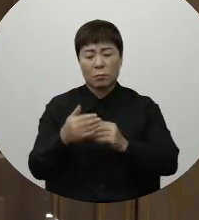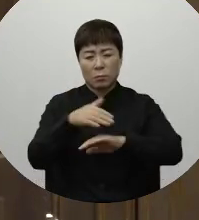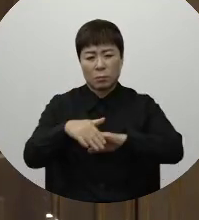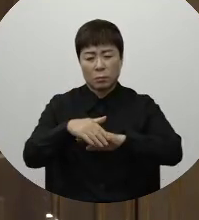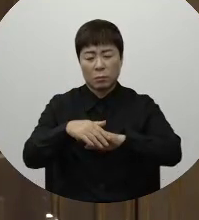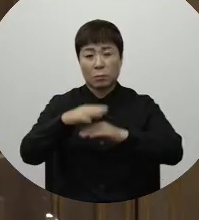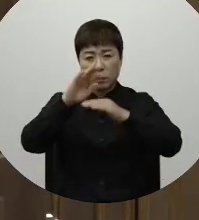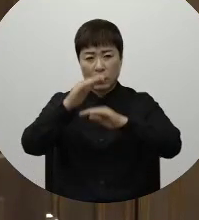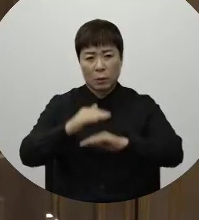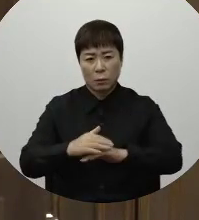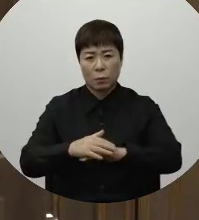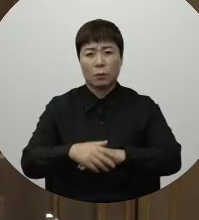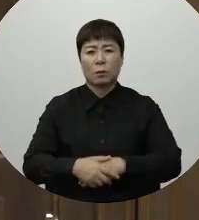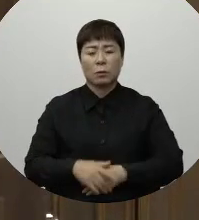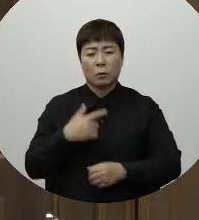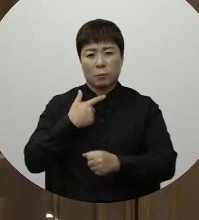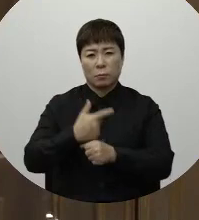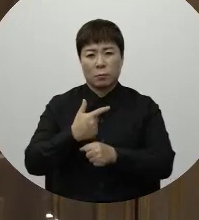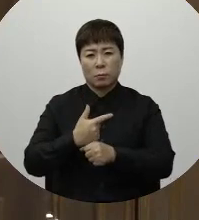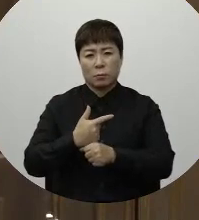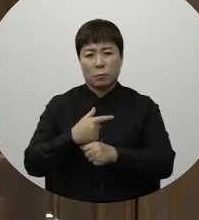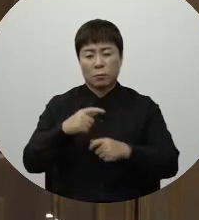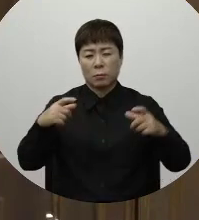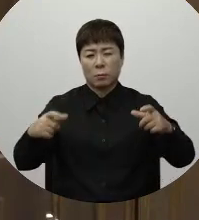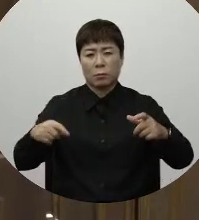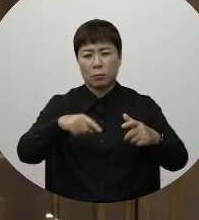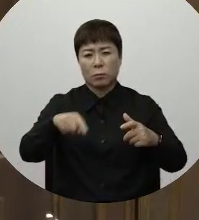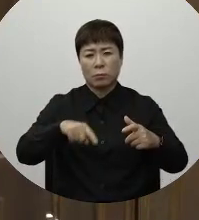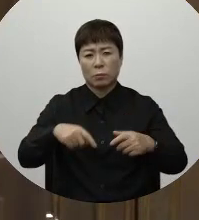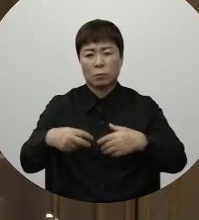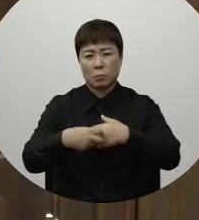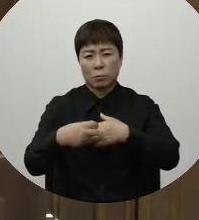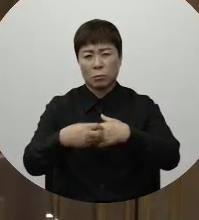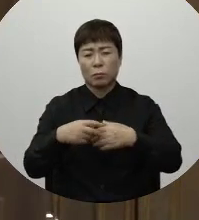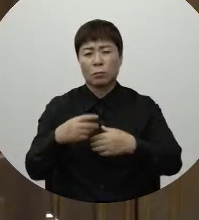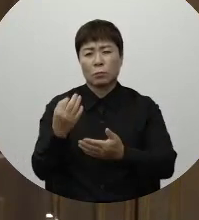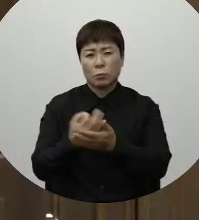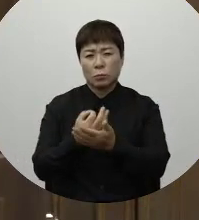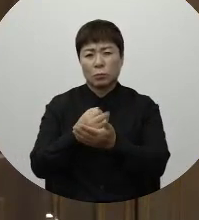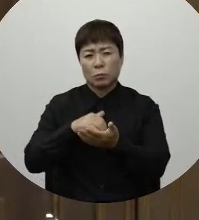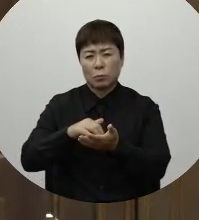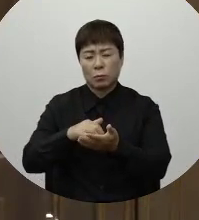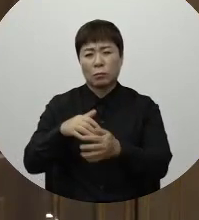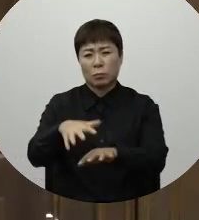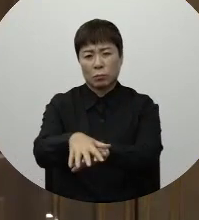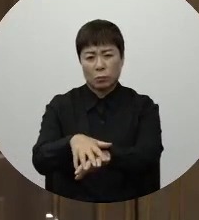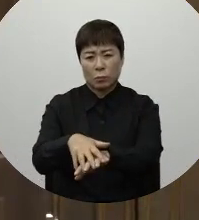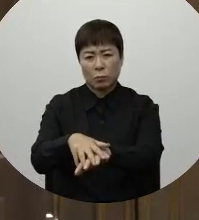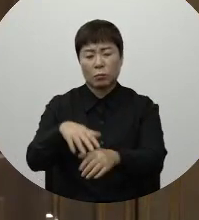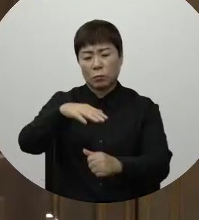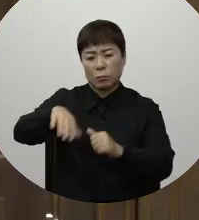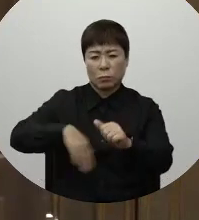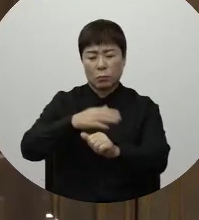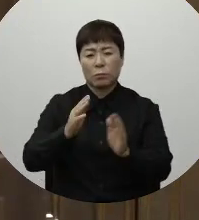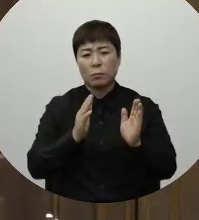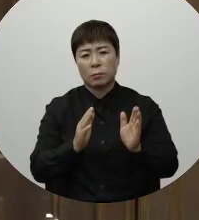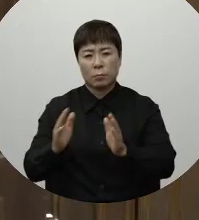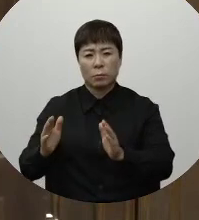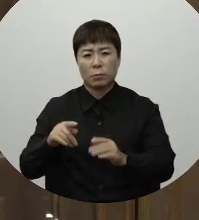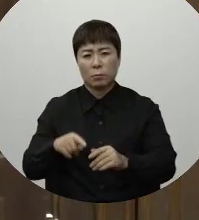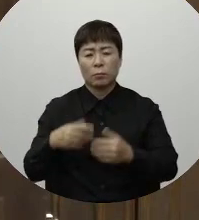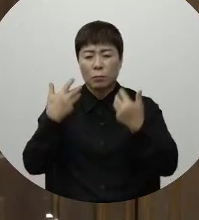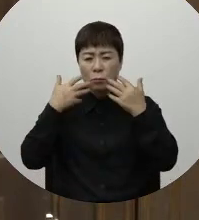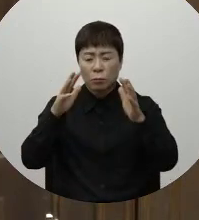함께 남양주시는 지역 내 높은 의료 수요, 주변 인프라와 개발할 수 있는 여건이 마련되어 고대